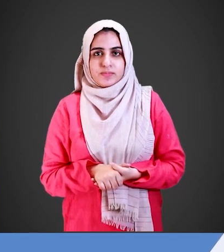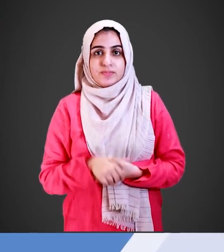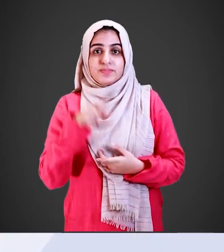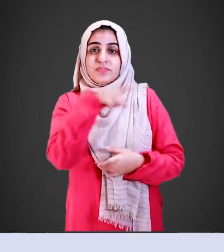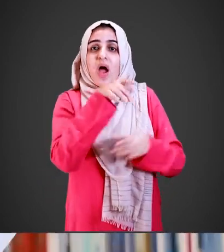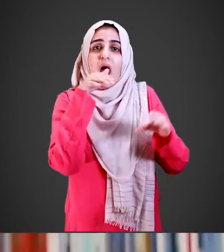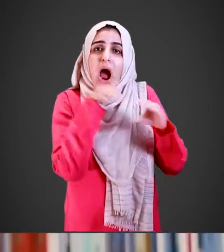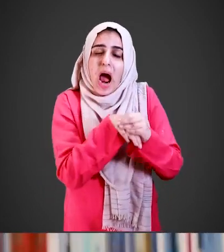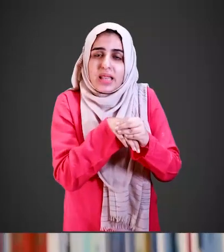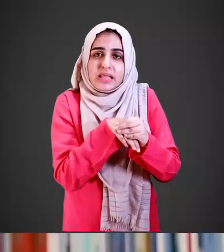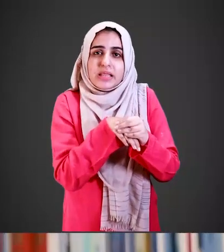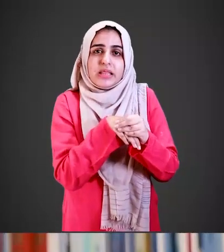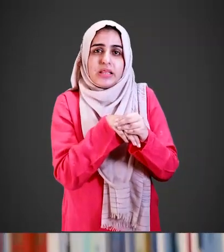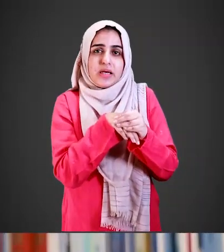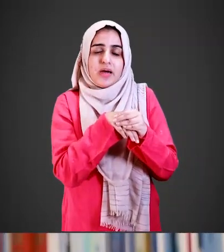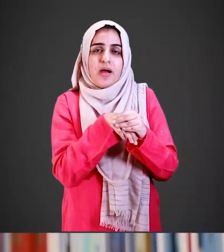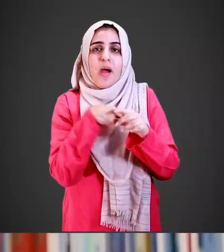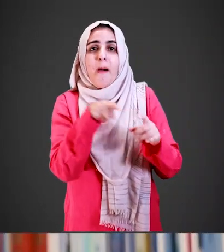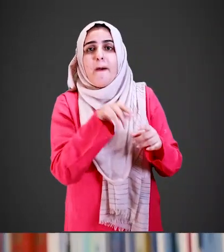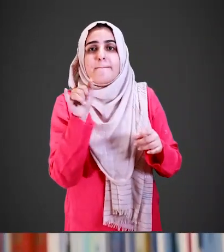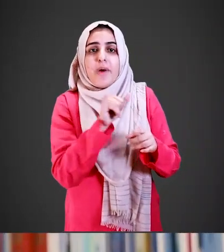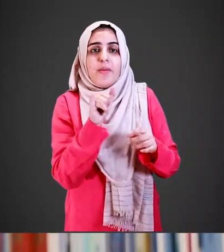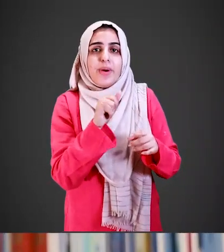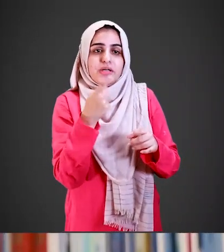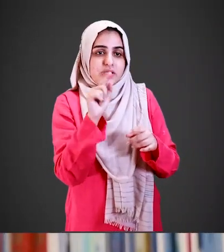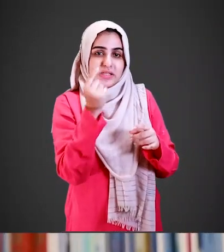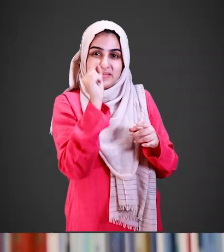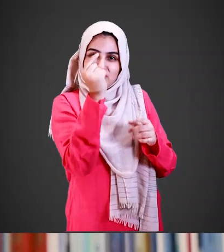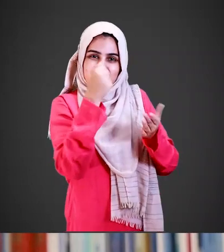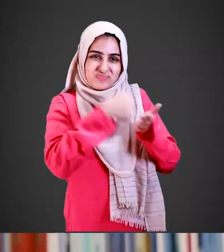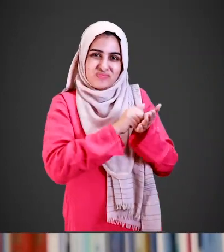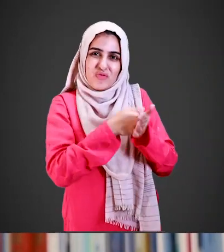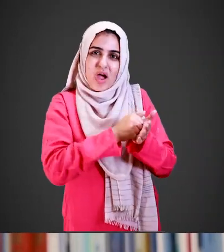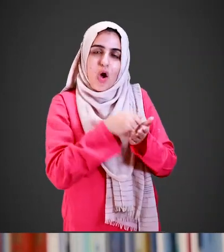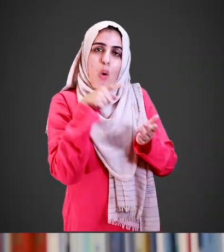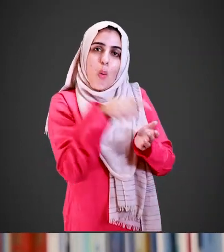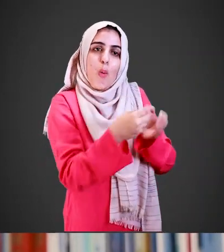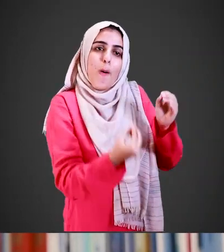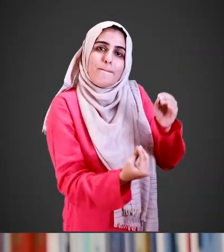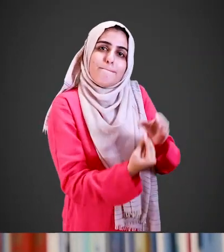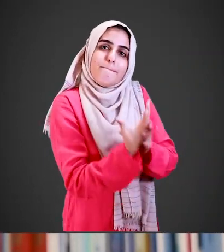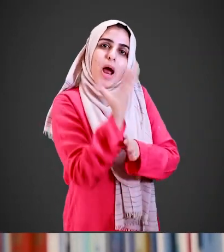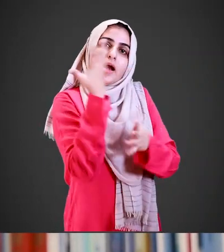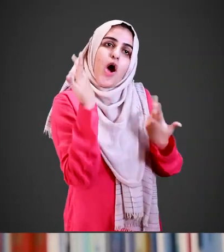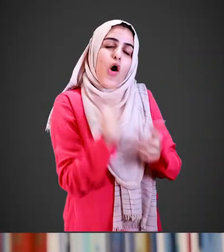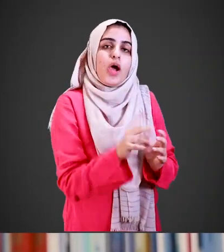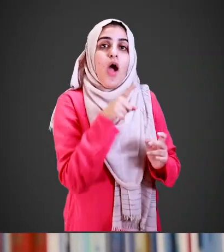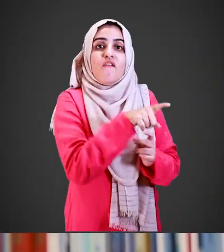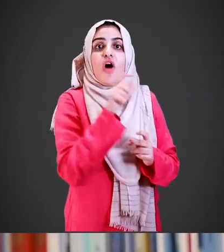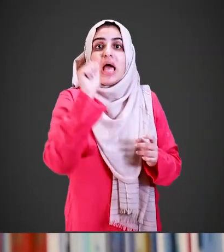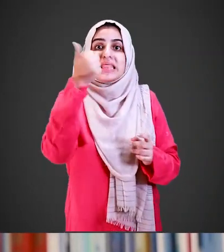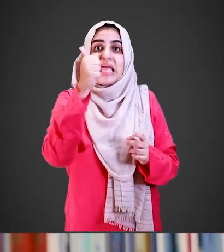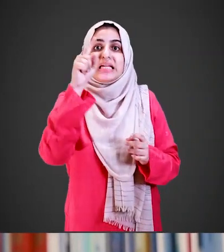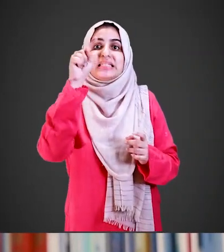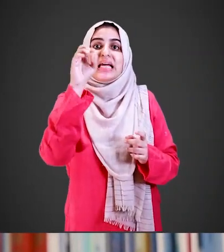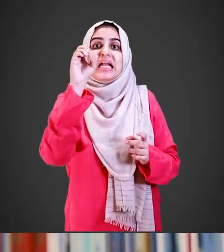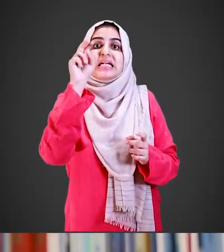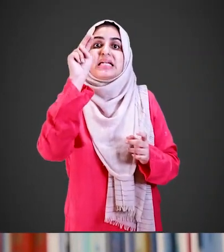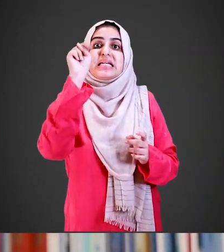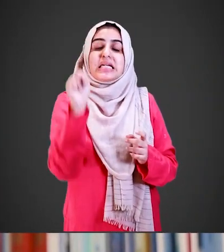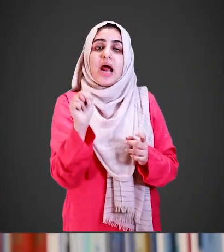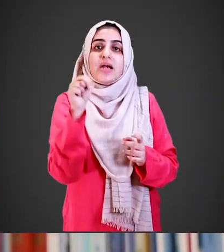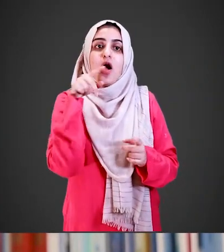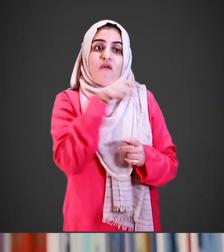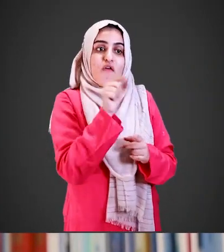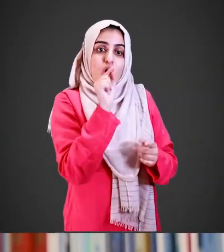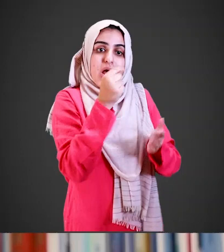अब इसमें ये है कि अगर आपकी पैदावार हो गई है, मिसाल के तौर पे आपकी 10 टन जो है वो